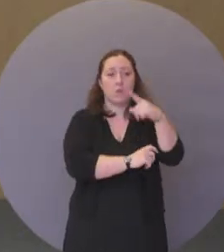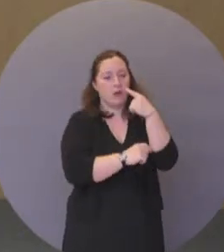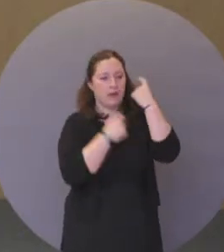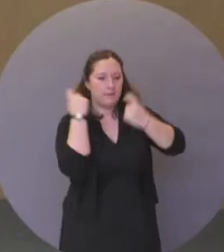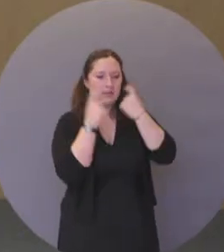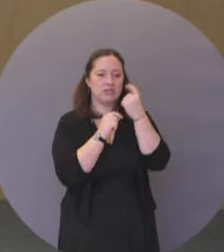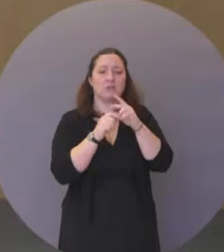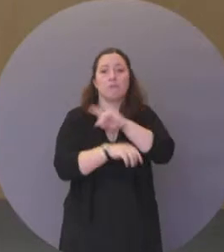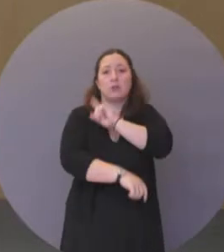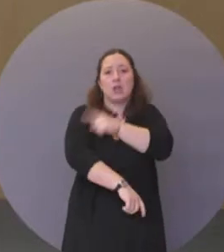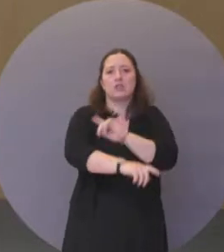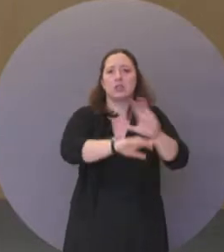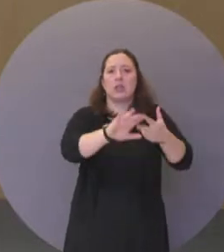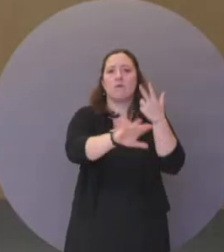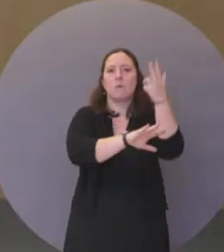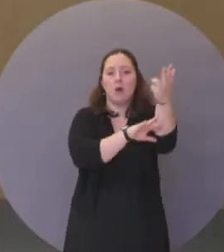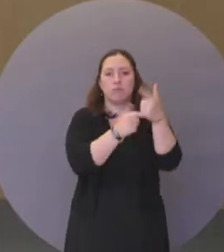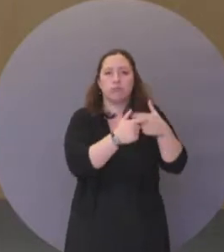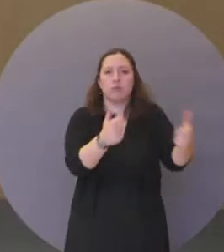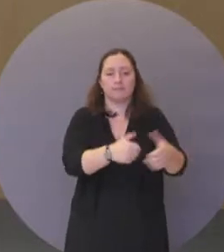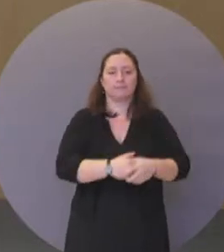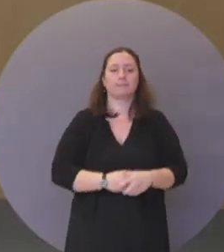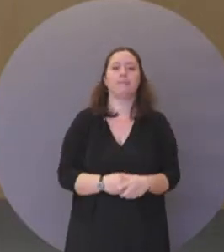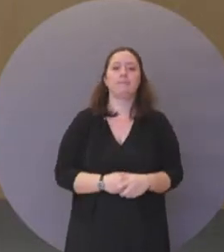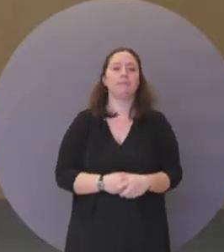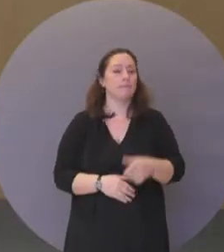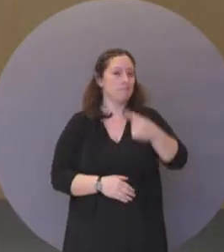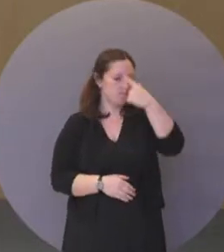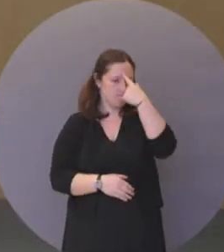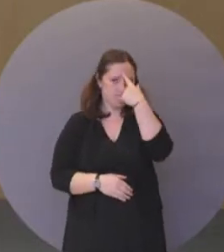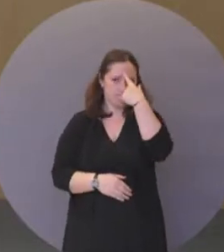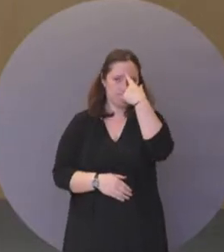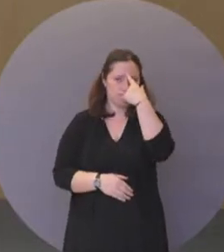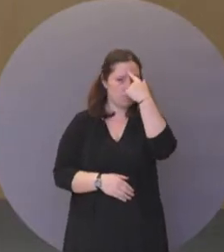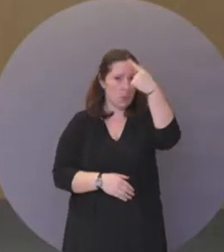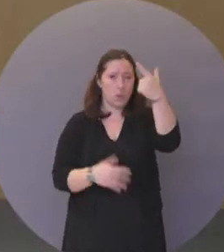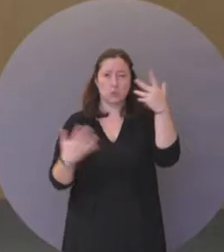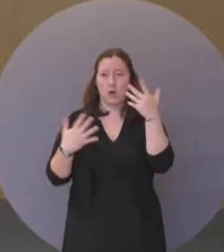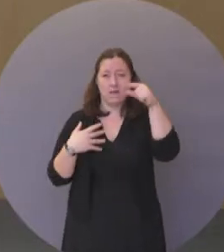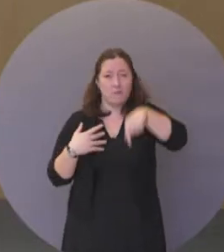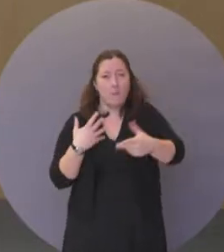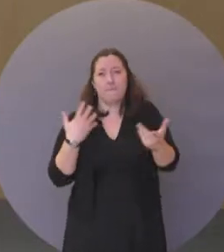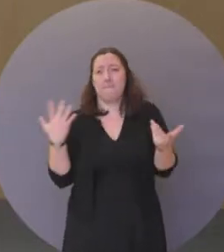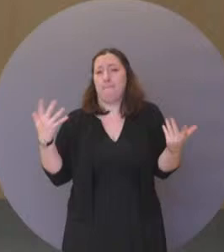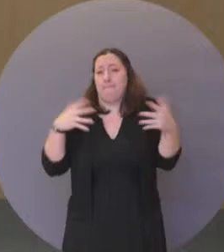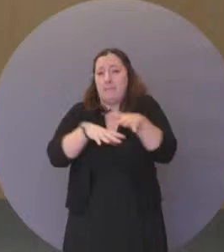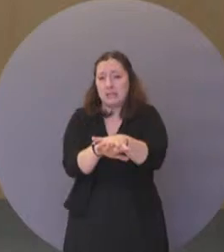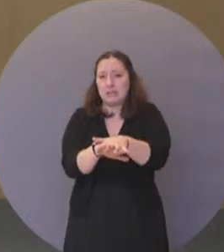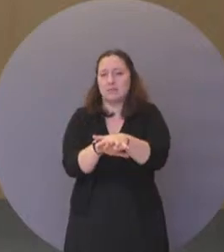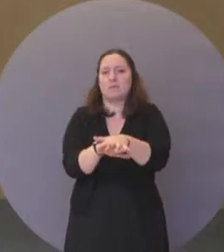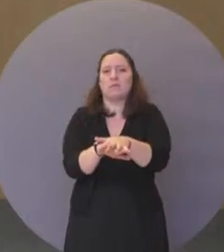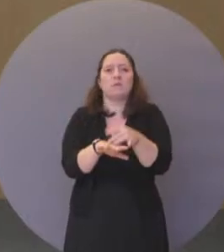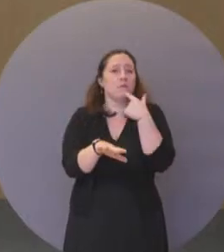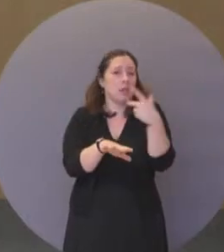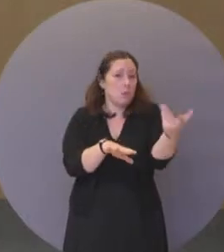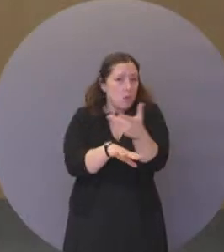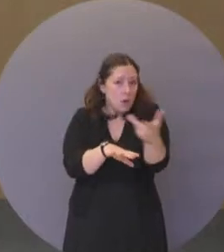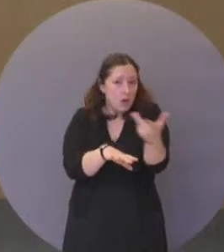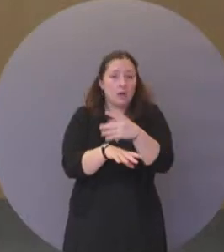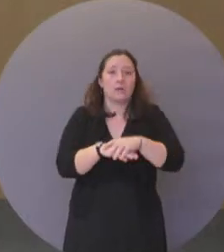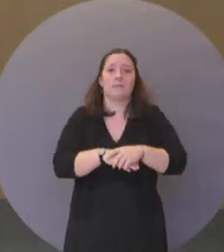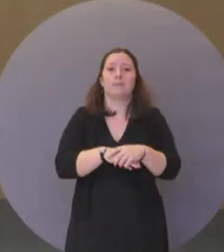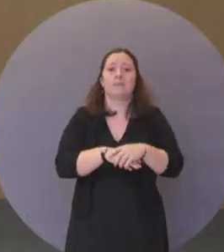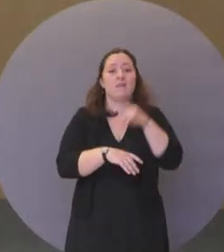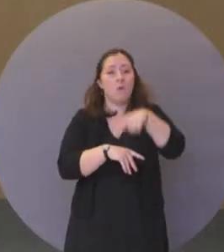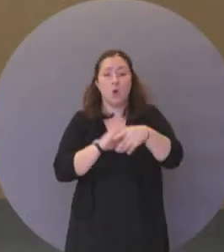renouvelables nous croyons un système énergétique national mixte c'est-à-dire en un système centralisé fondé sur la